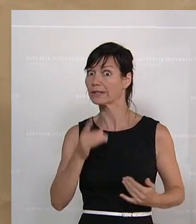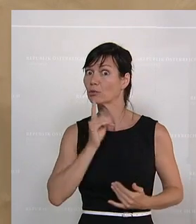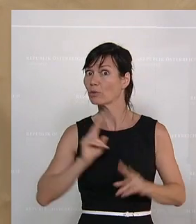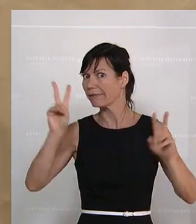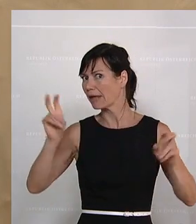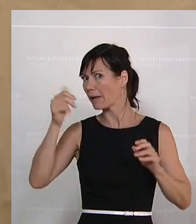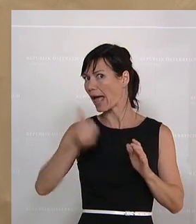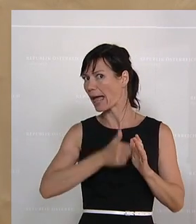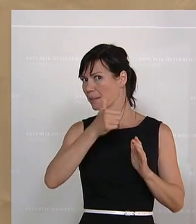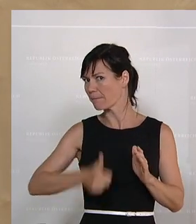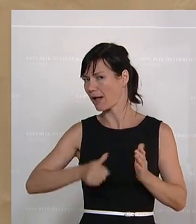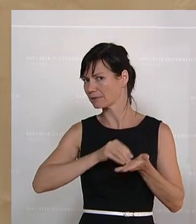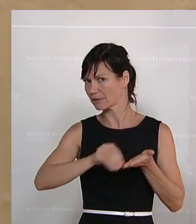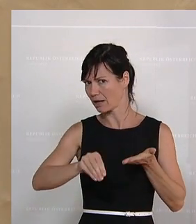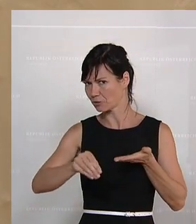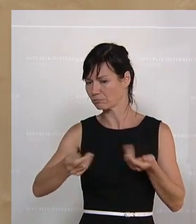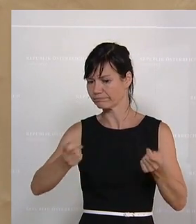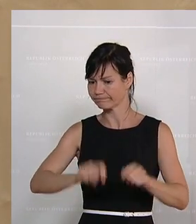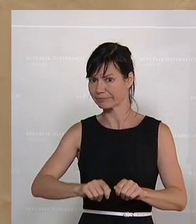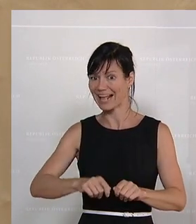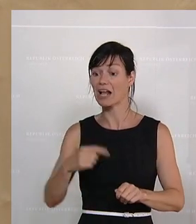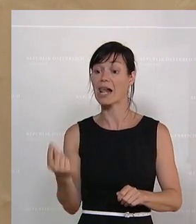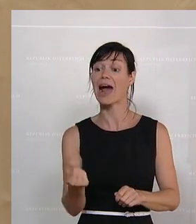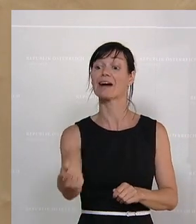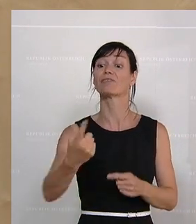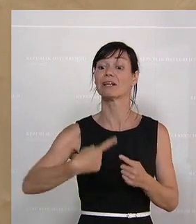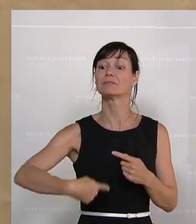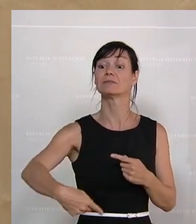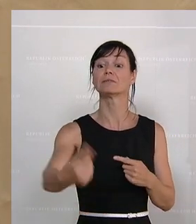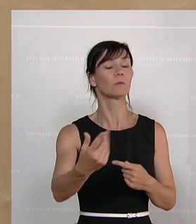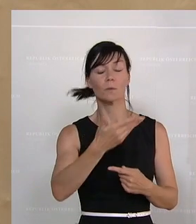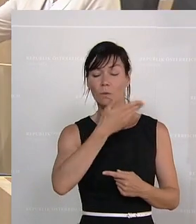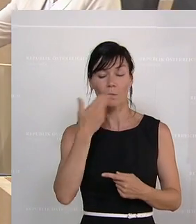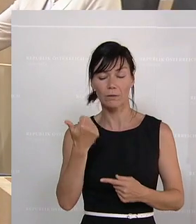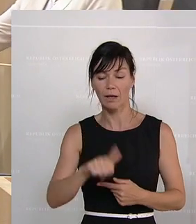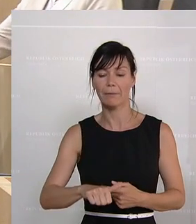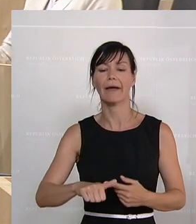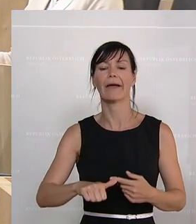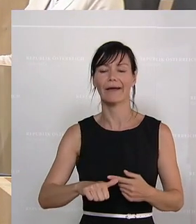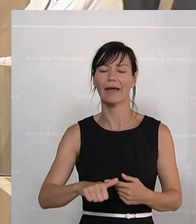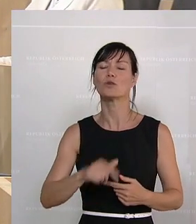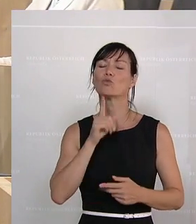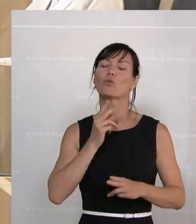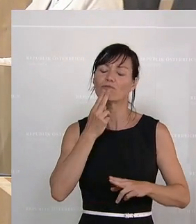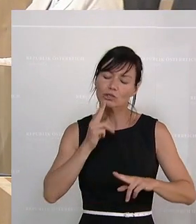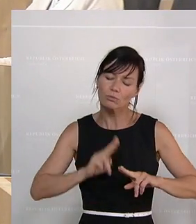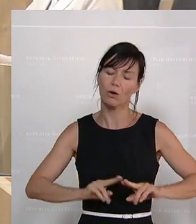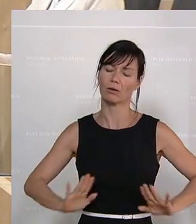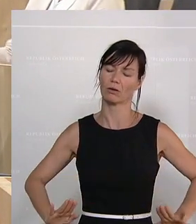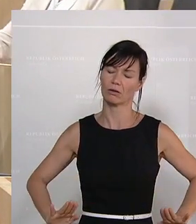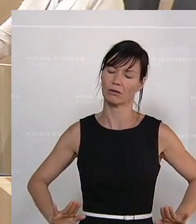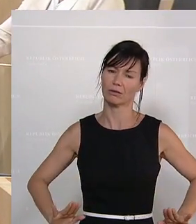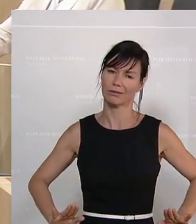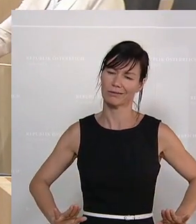werden nur die einmalzahlung beschlossen alle langfristigen maßnahmen sind in der phase des versprechens einer